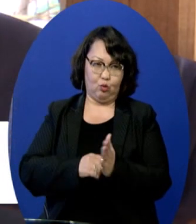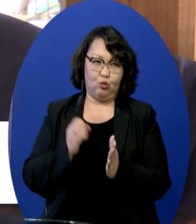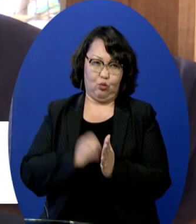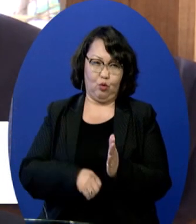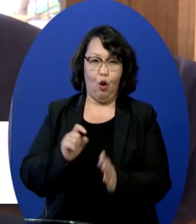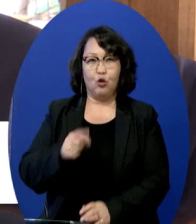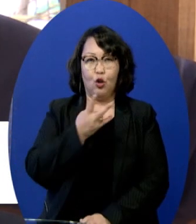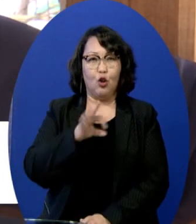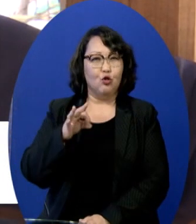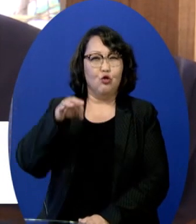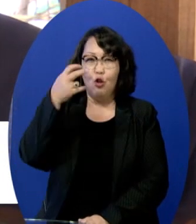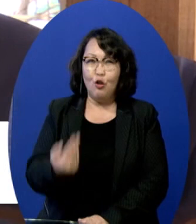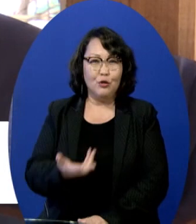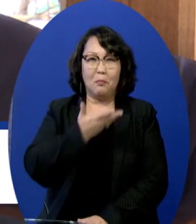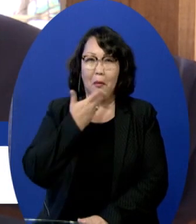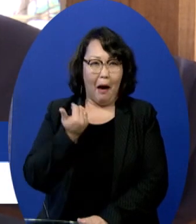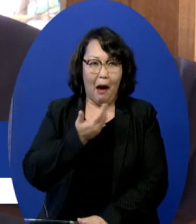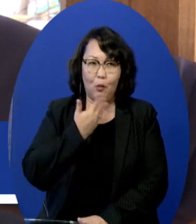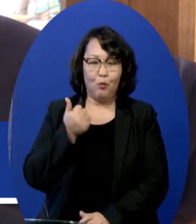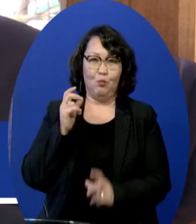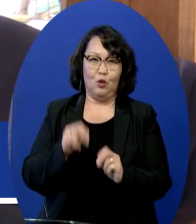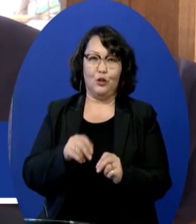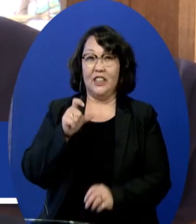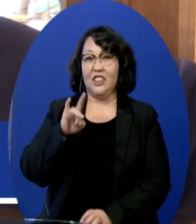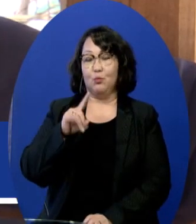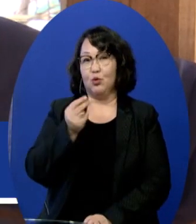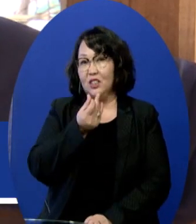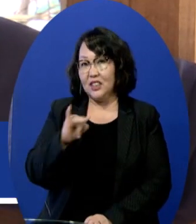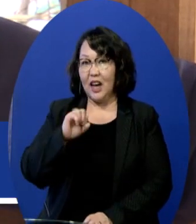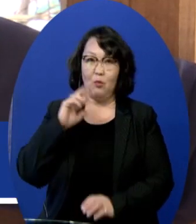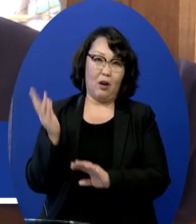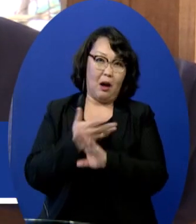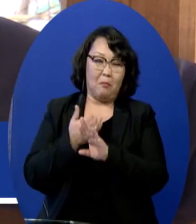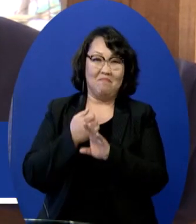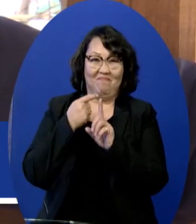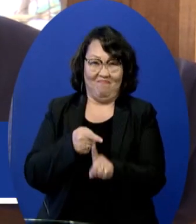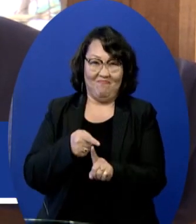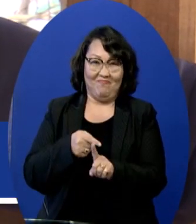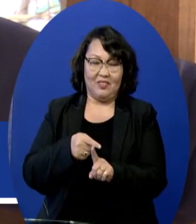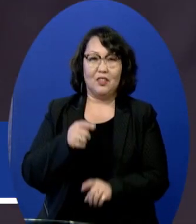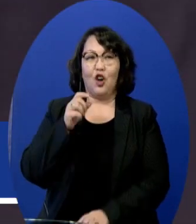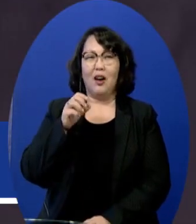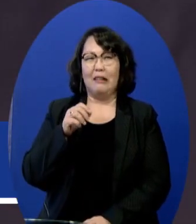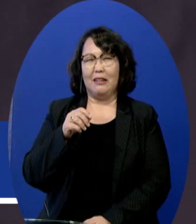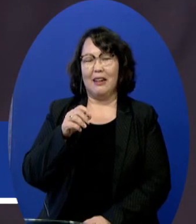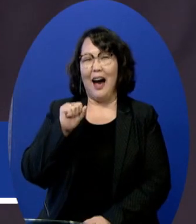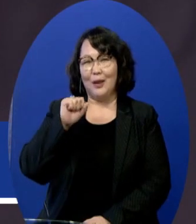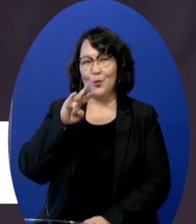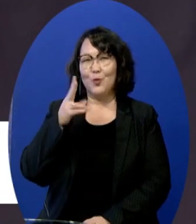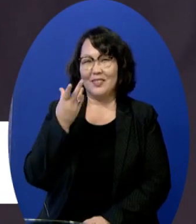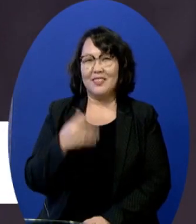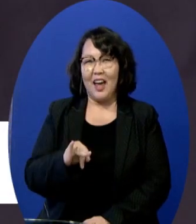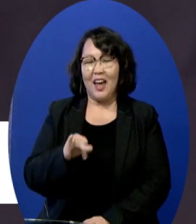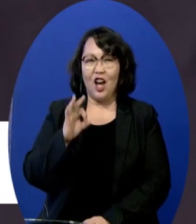Нөөцгүй болоод байна гэдэг бол эдийн эрчим хүчний аюулгүй байдал талаас нь бол маш осолтой зүйл. Энэ их усврын